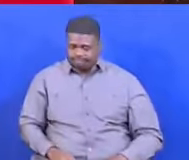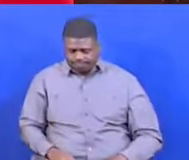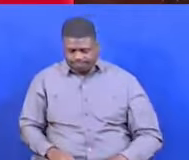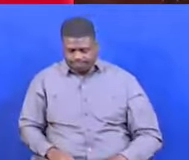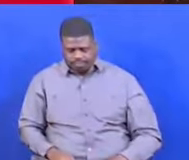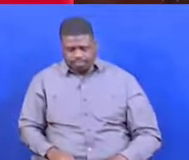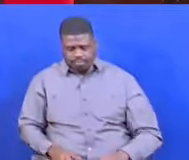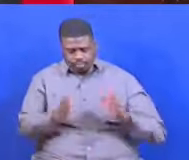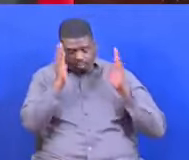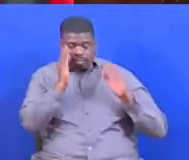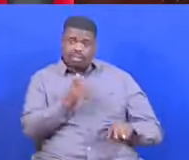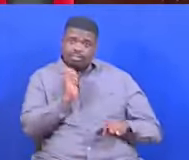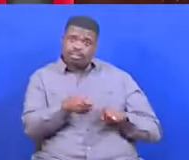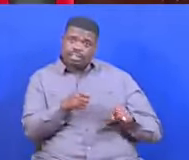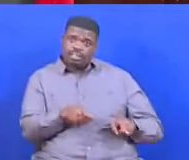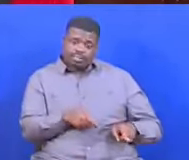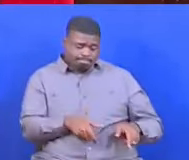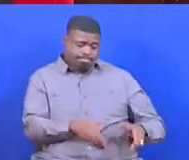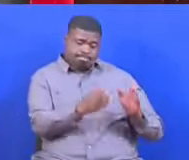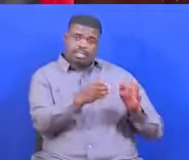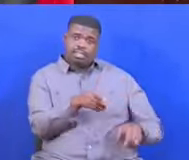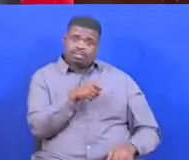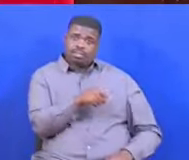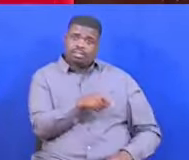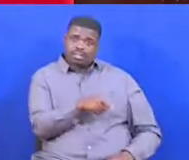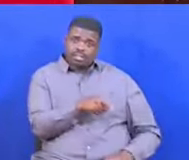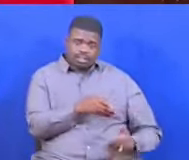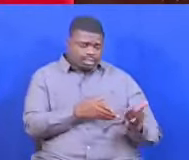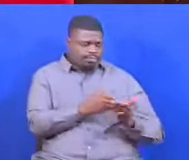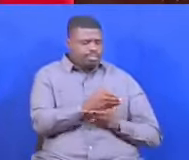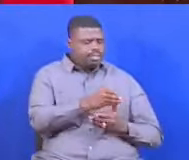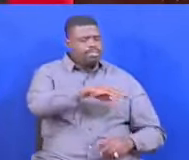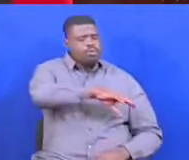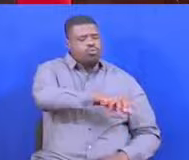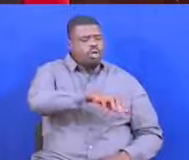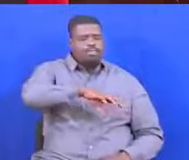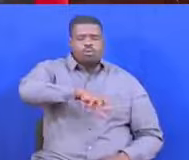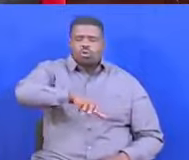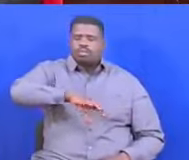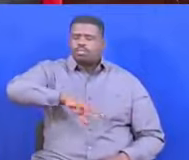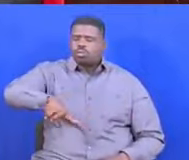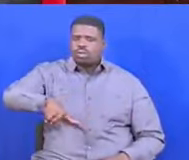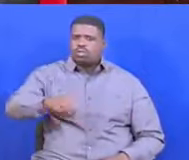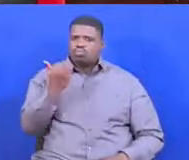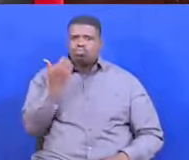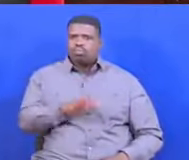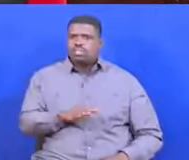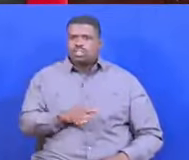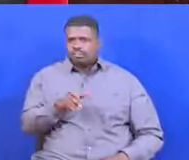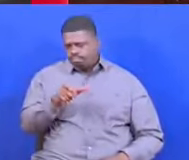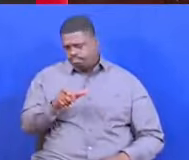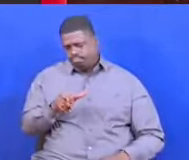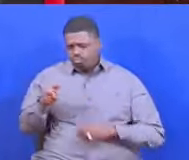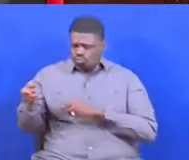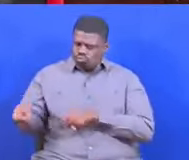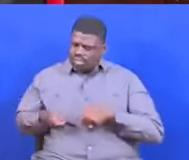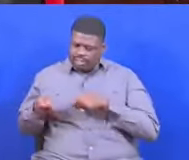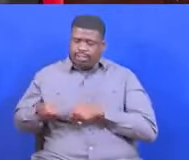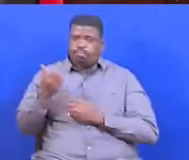Mheshimiwa spika, hizi barabara hizi inapita kwenye mikoa mingi sana ambayo ni muhimu kwa uzalishaji wa nchi